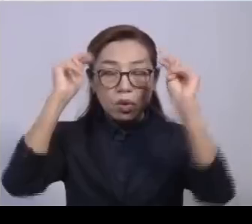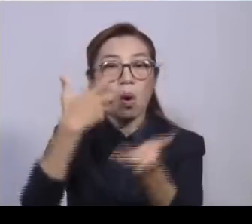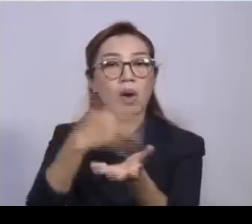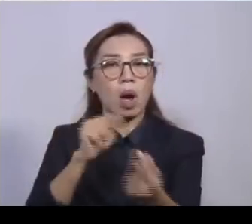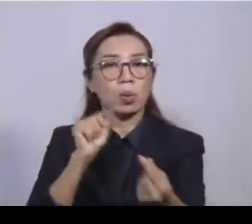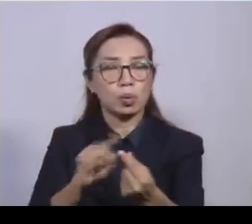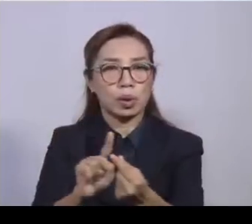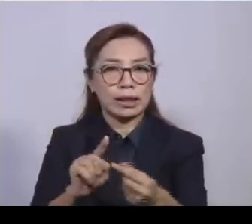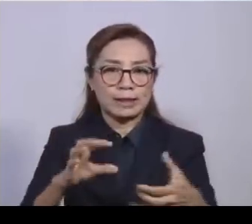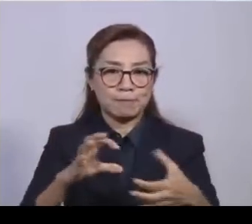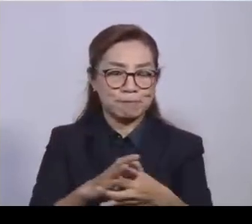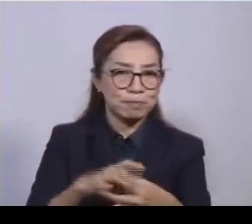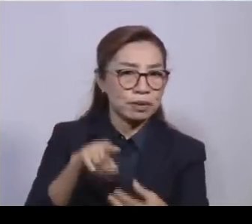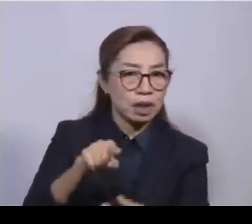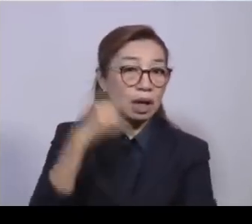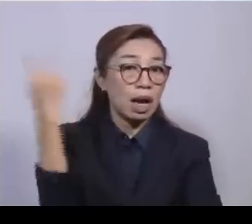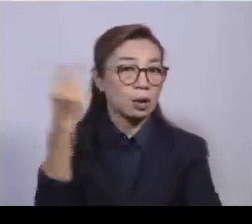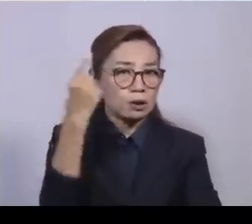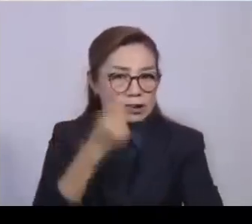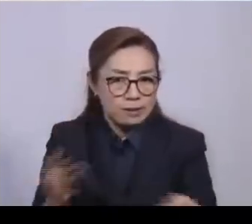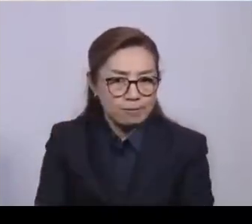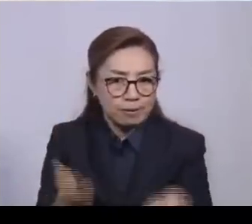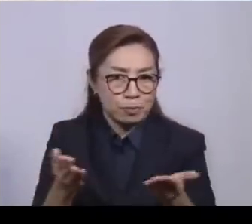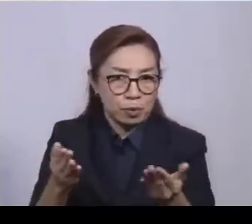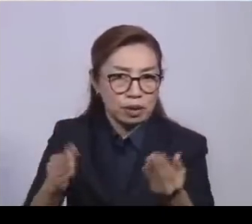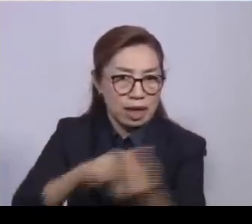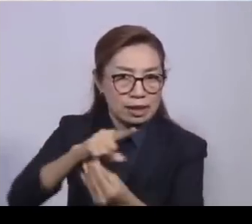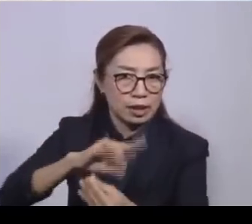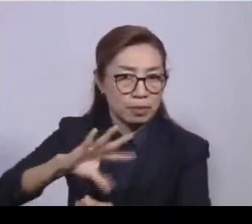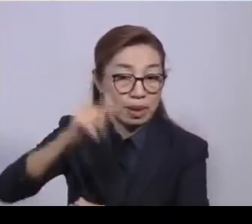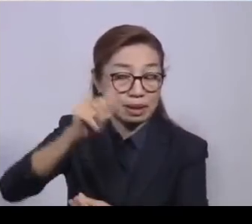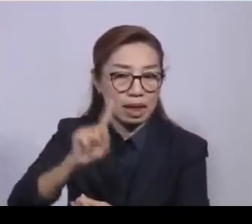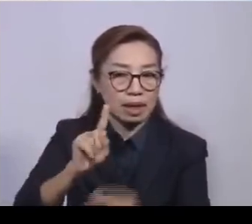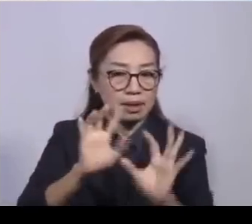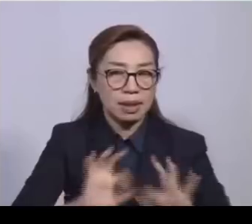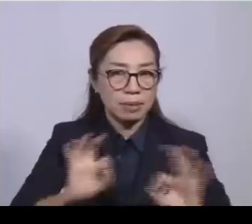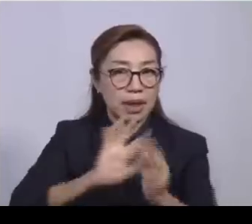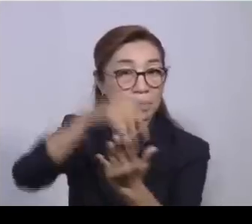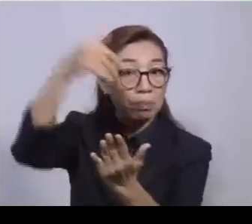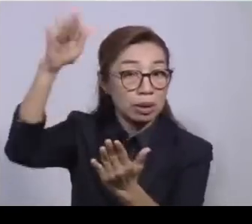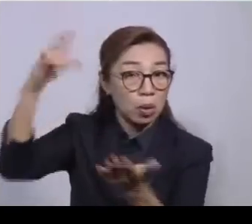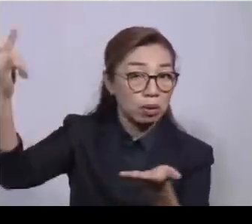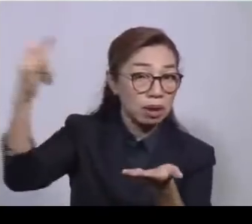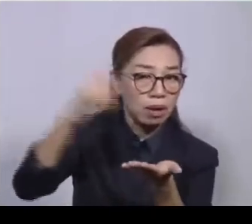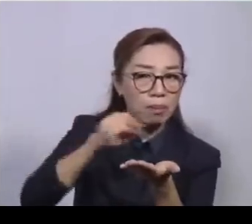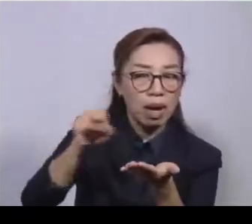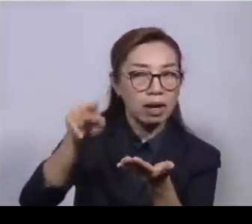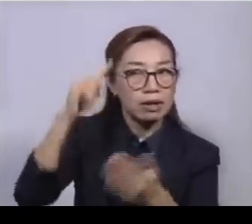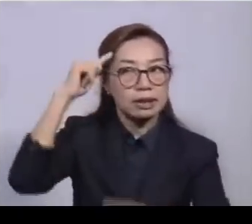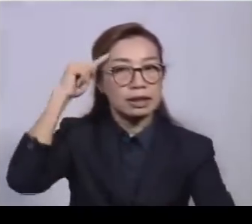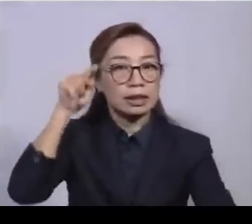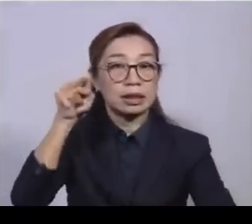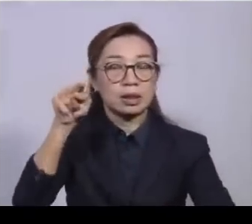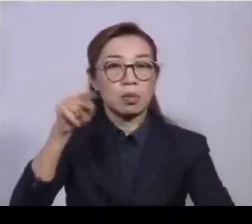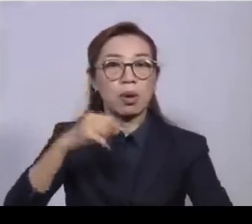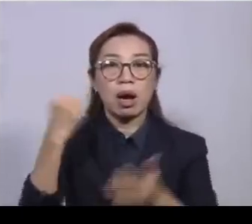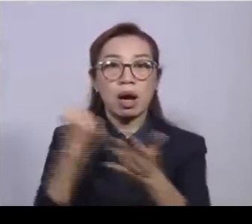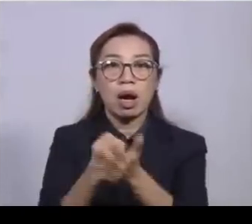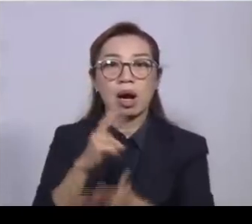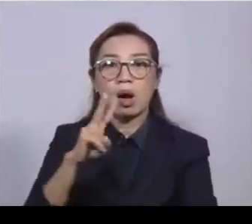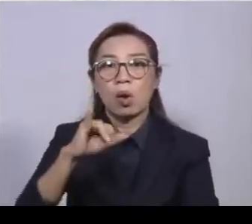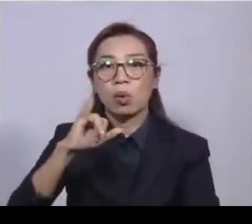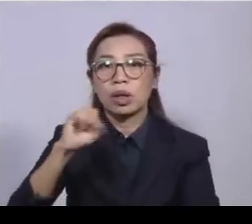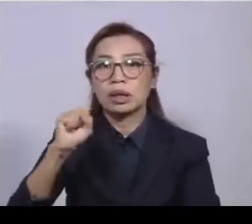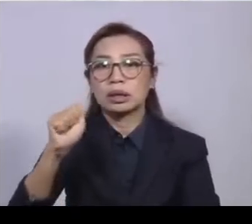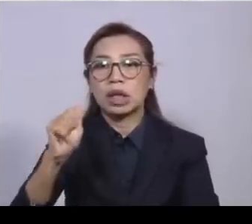พูดถึงประเด็นการกระตุ้นเศรษฐกิจการท่องเที่ยวนะครับโดยเฉพาะเรื่องของการยกเว้นวีซ่าให้กับตลาดนักท่องเที่ยวจากหลากหลายประเทศไม่ว่าจะเป็น